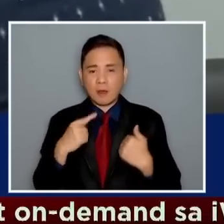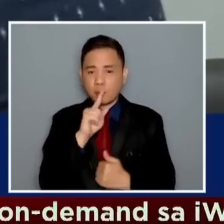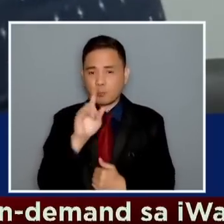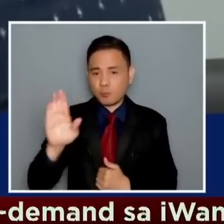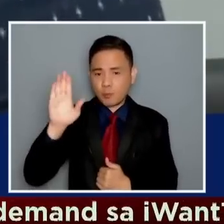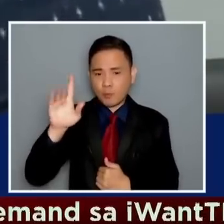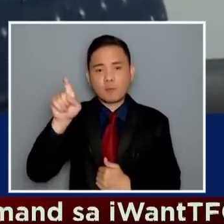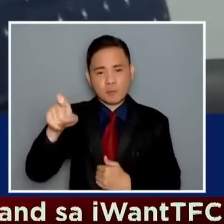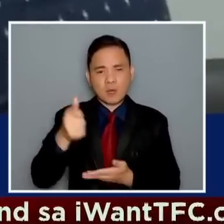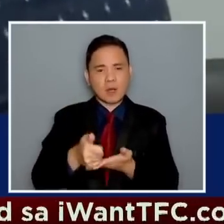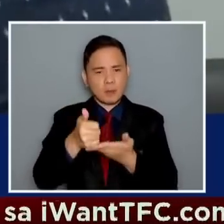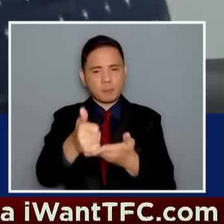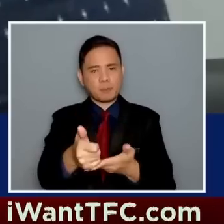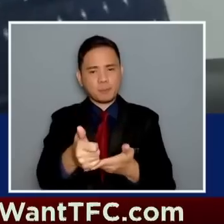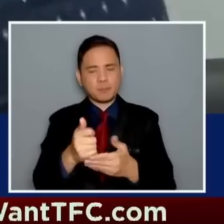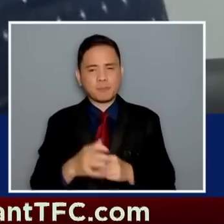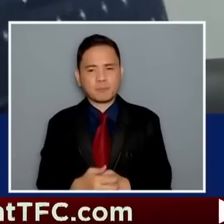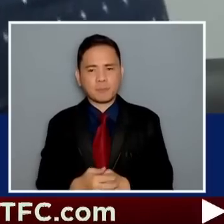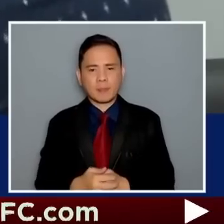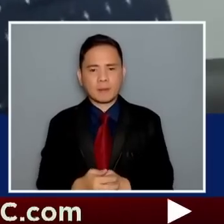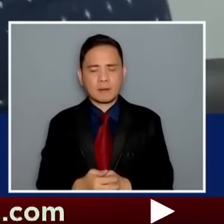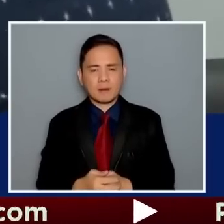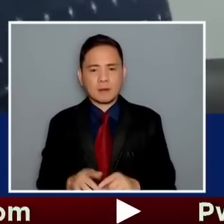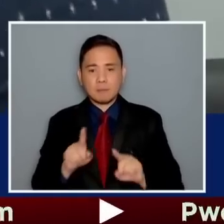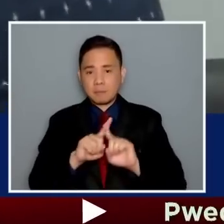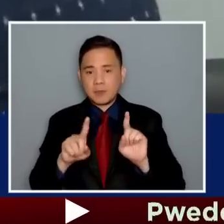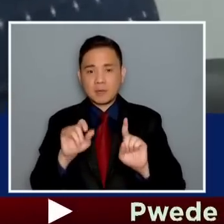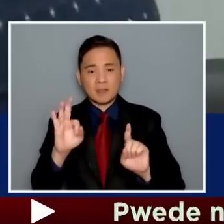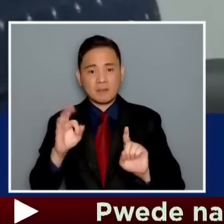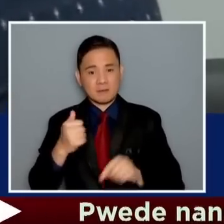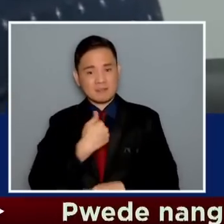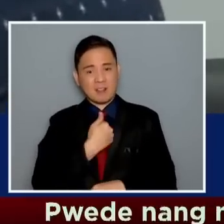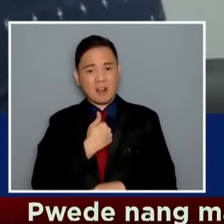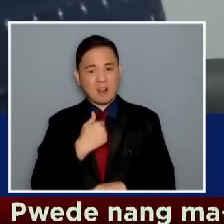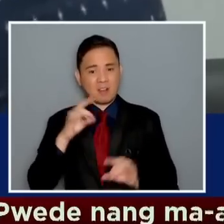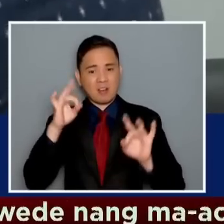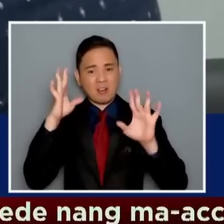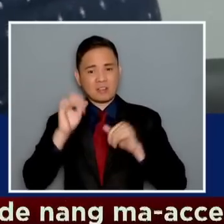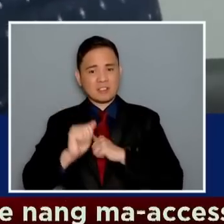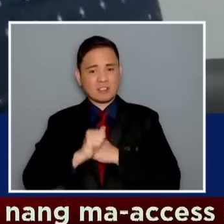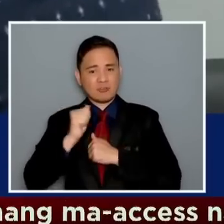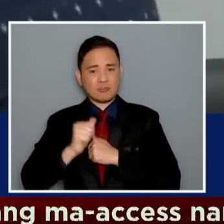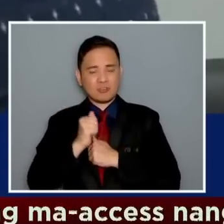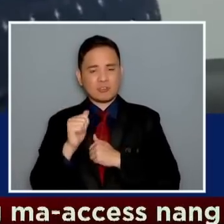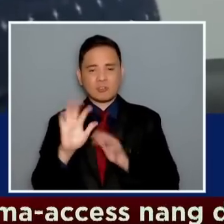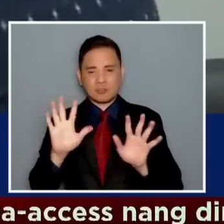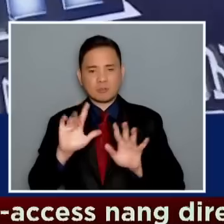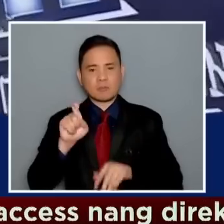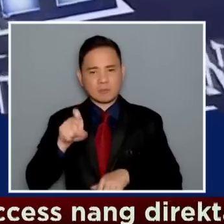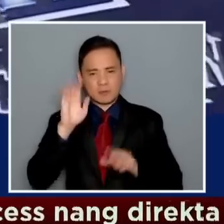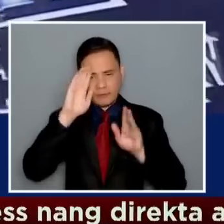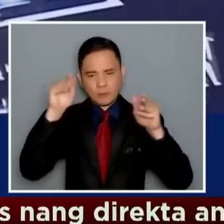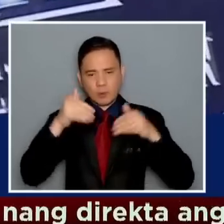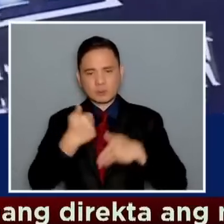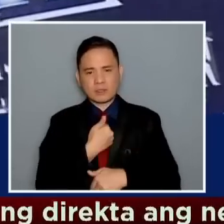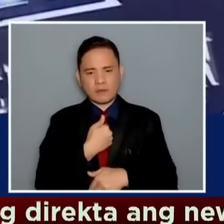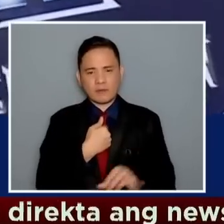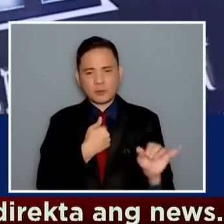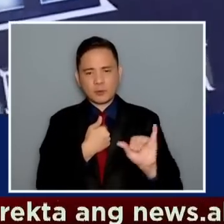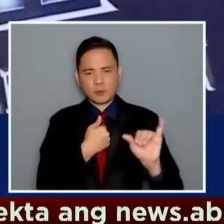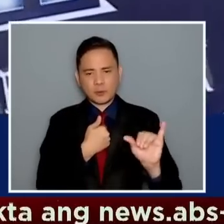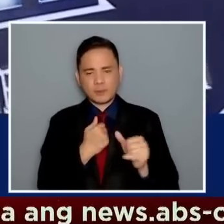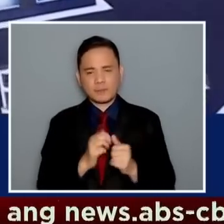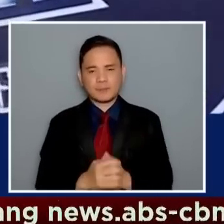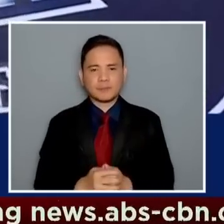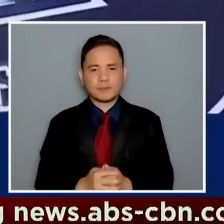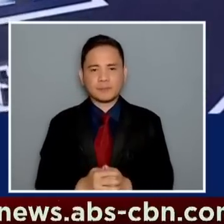mga nangangailangan. Pero kung nasa danger ka rin, isipin mo din sarili mo. Pag-aaralan naman ng